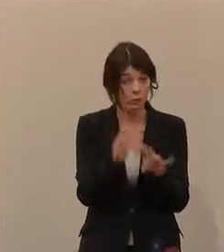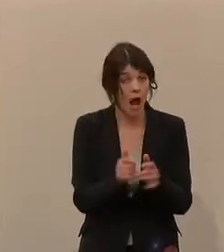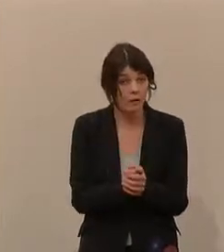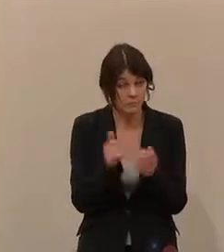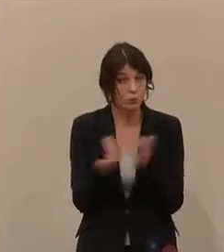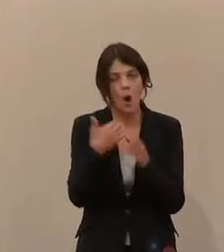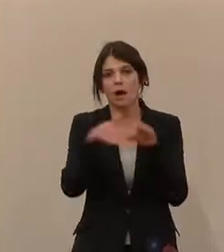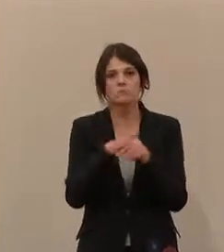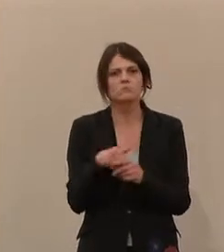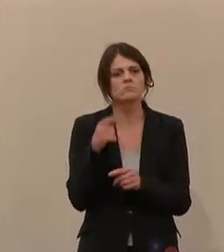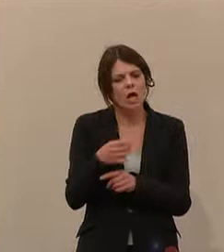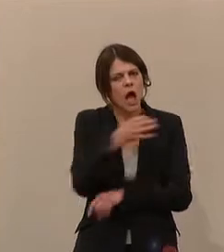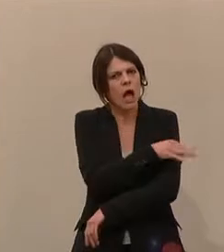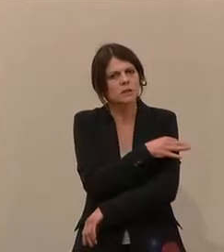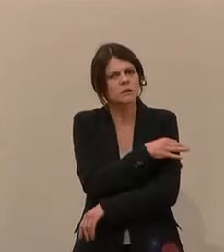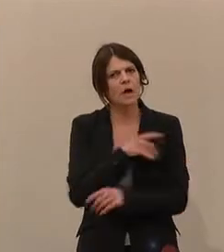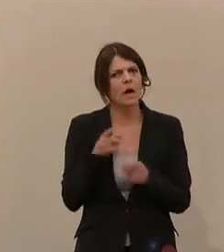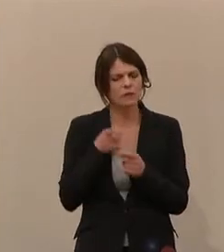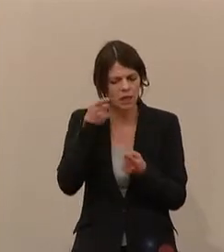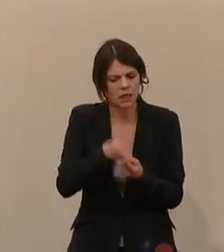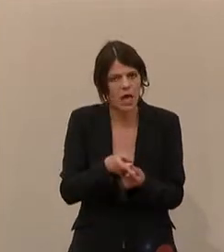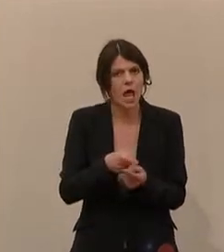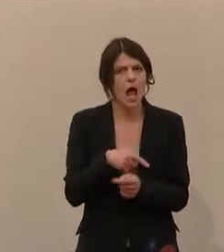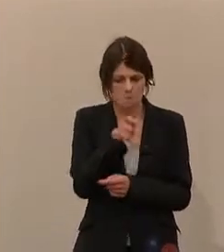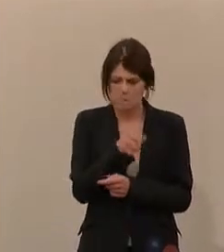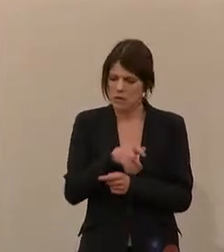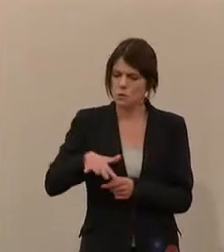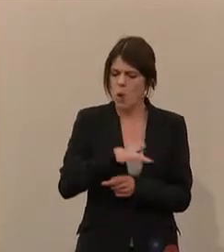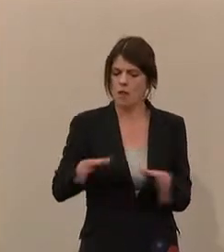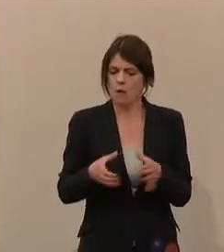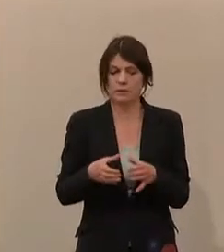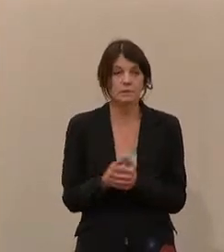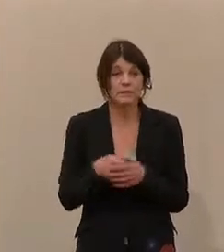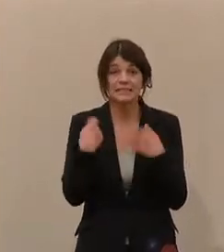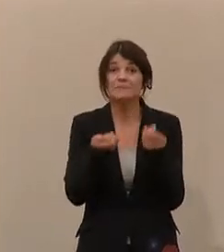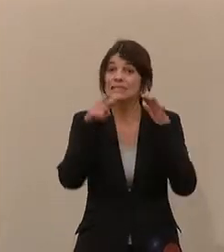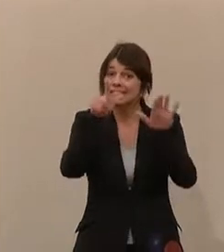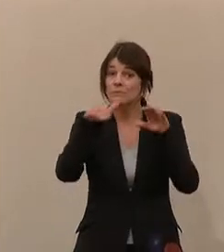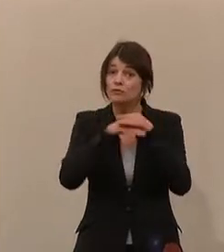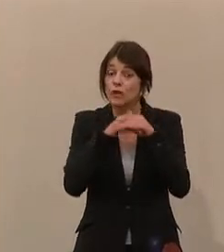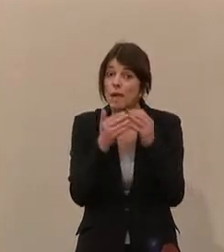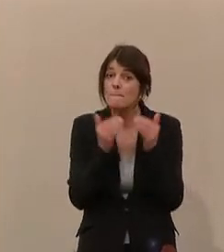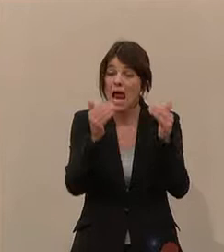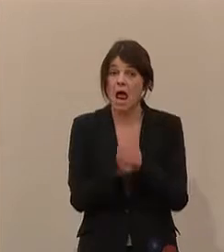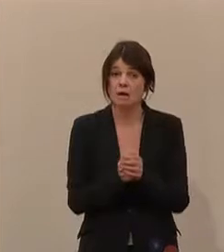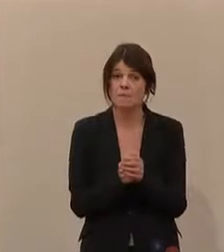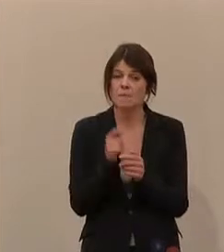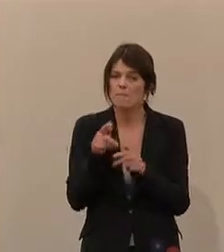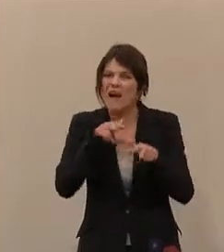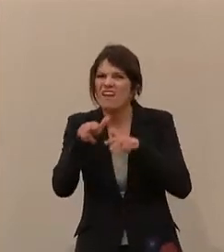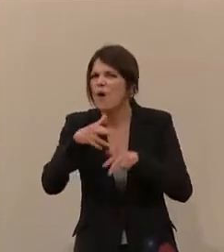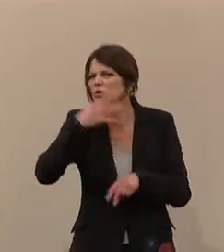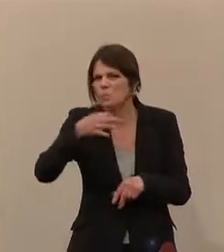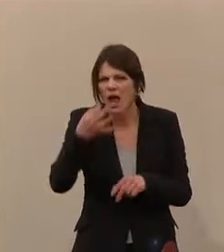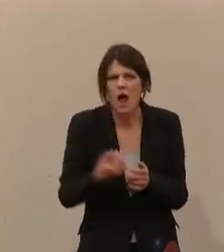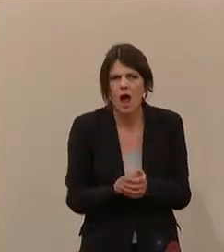die dem Kanzler als direkte Personalstellen zuzuordnen sind. Es gibt 7 Stellen mehr beim Regierungssprecher,